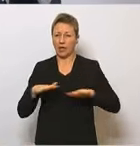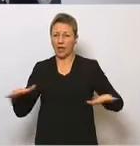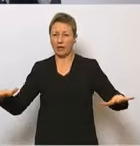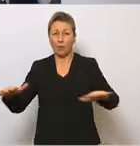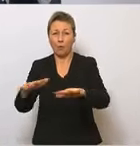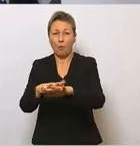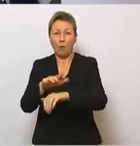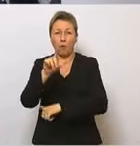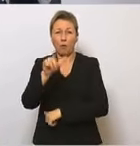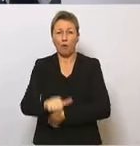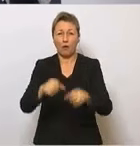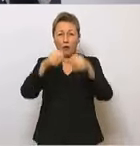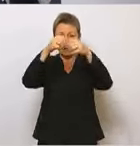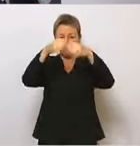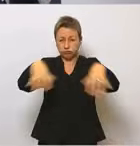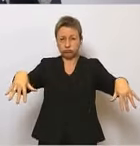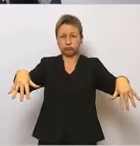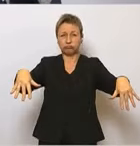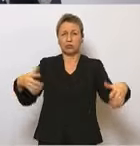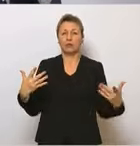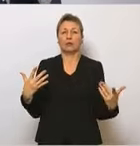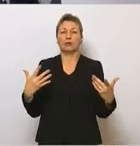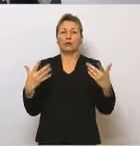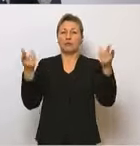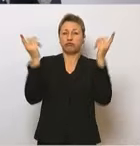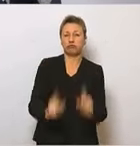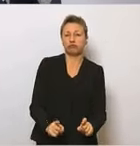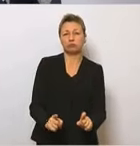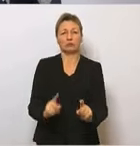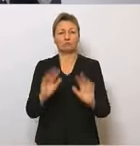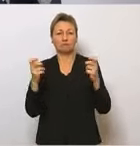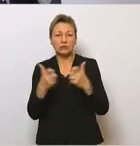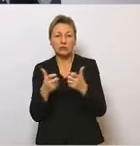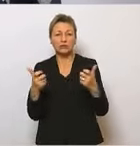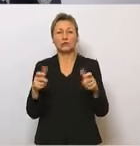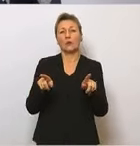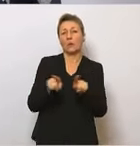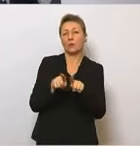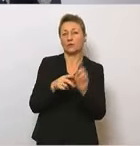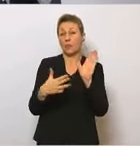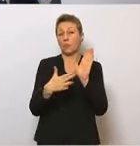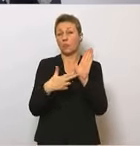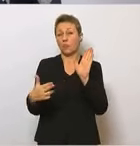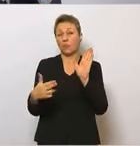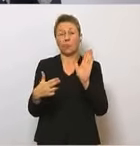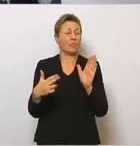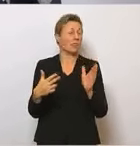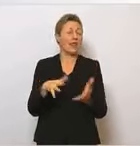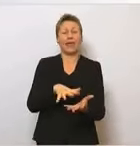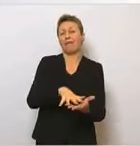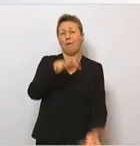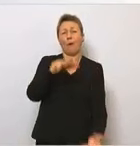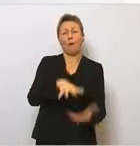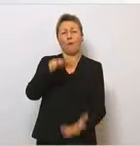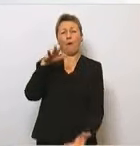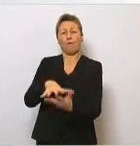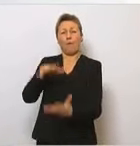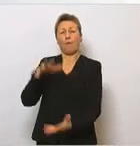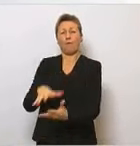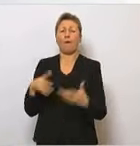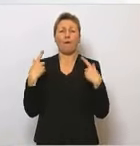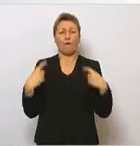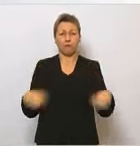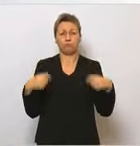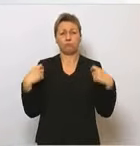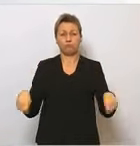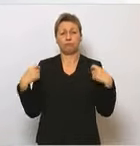de rendement d'échelle et de la possession d'énormes quantités de données. Mais de plus, elles ont